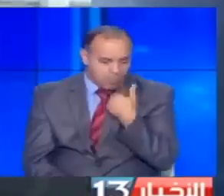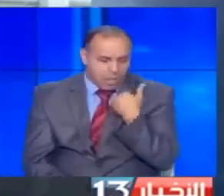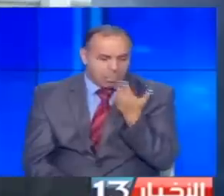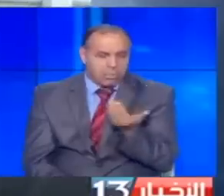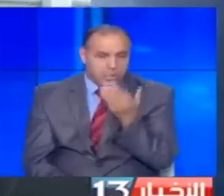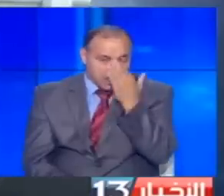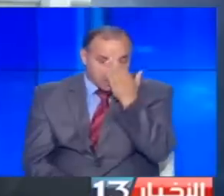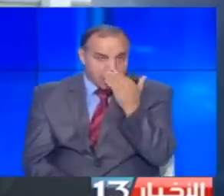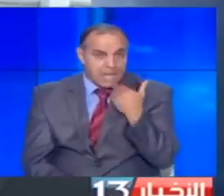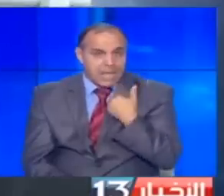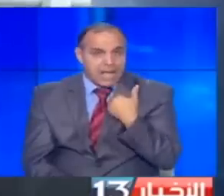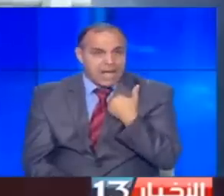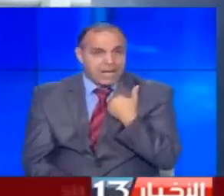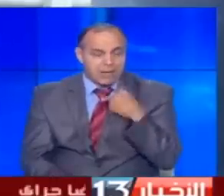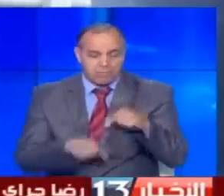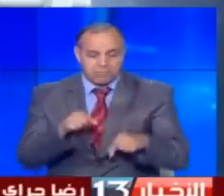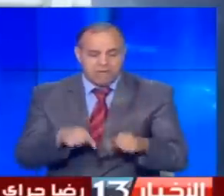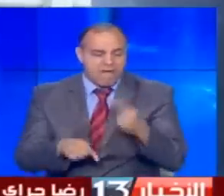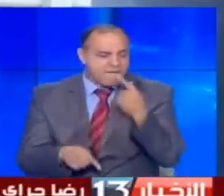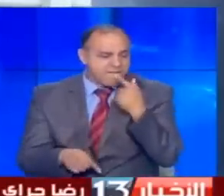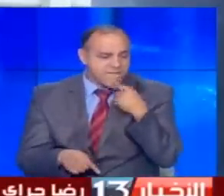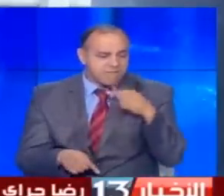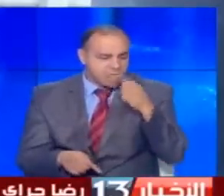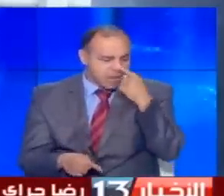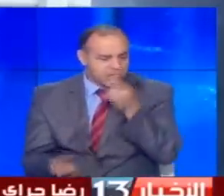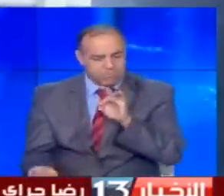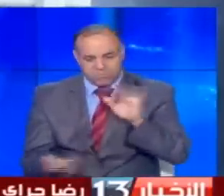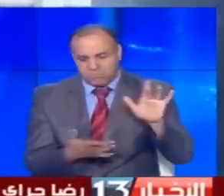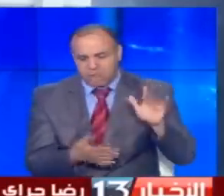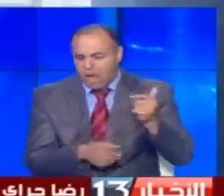اسباني مع على الفلسطينيه